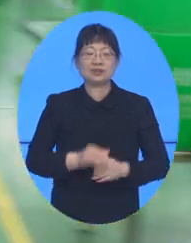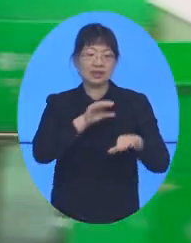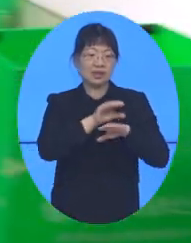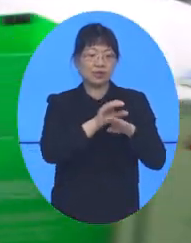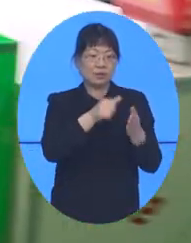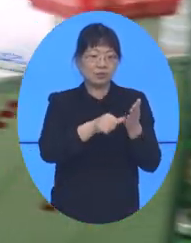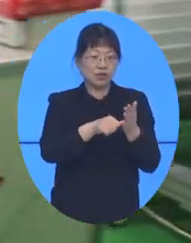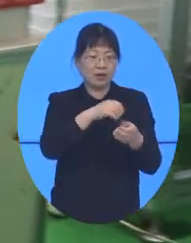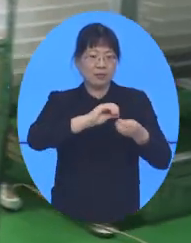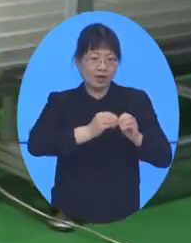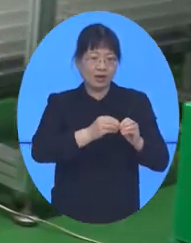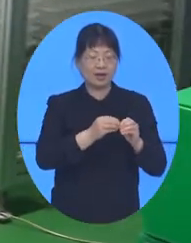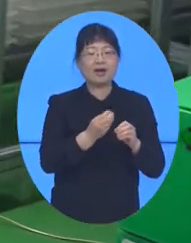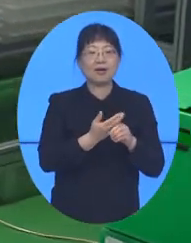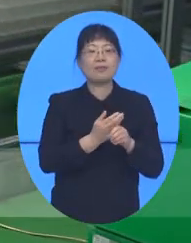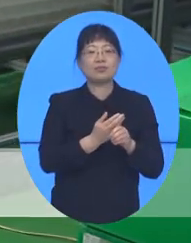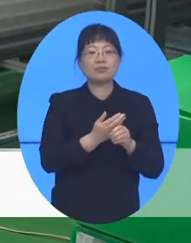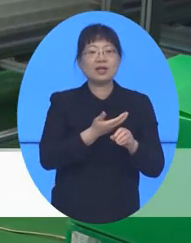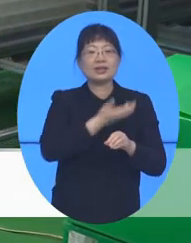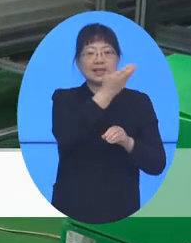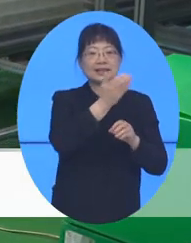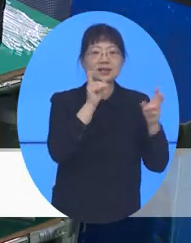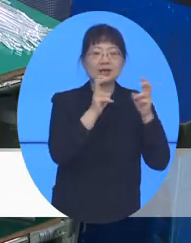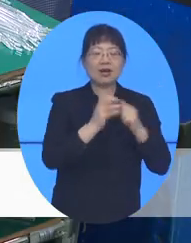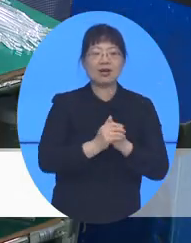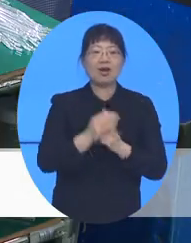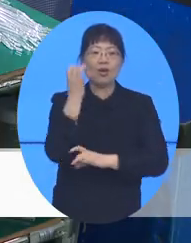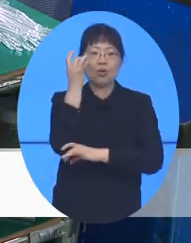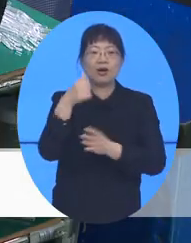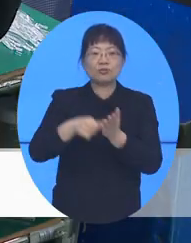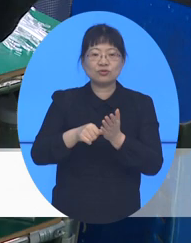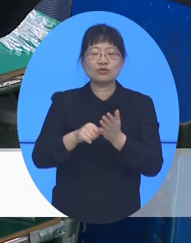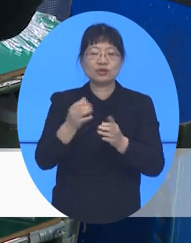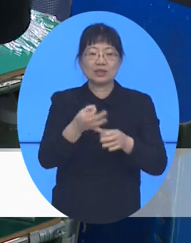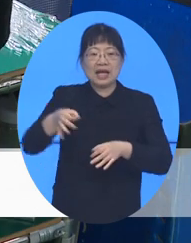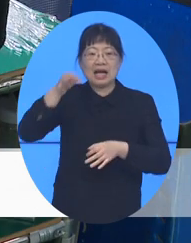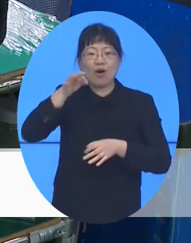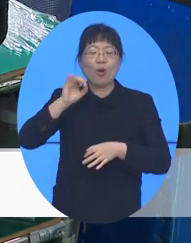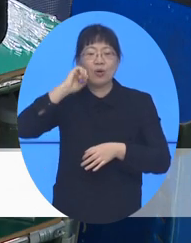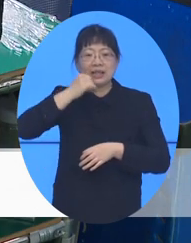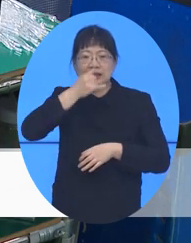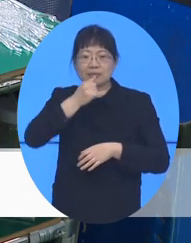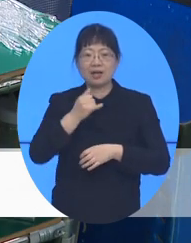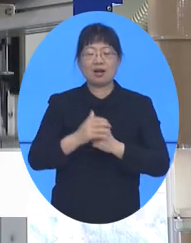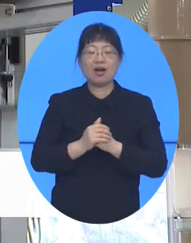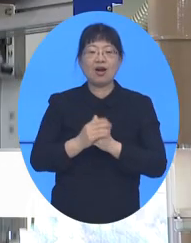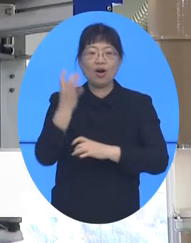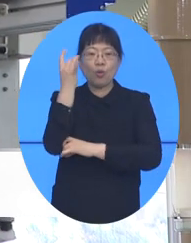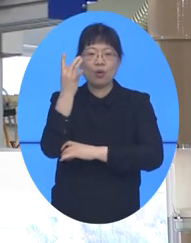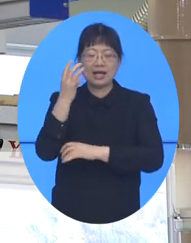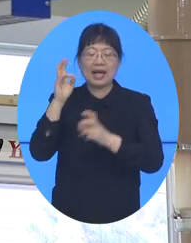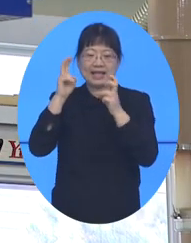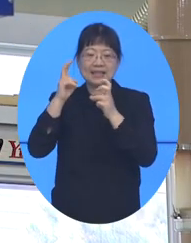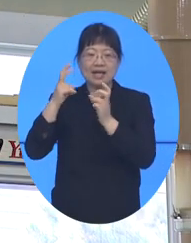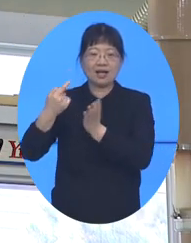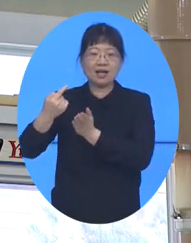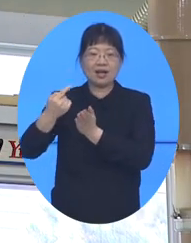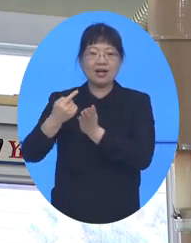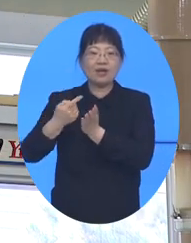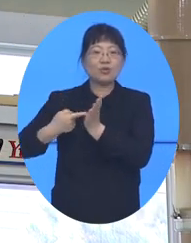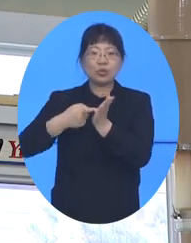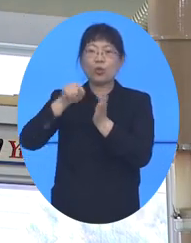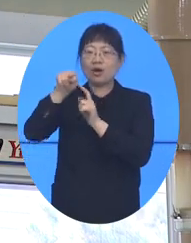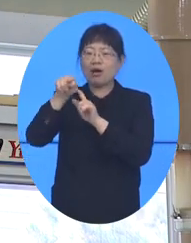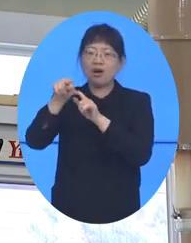자동차 부품을 제조해 납품하는 기업. 원재료 가격이 올라 어려운 사정이지만 원청에 오른 단가를 반영해달라고 하기가 쉽지